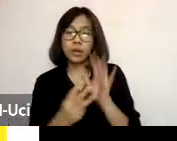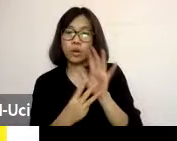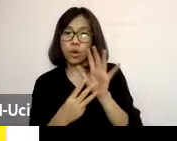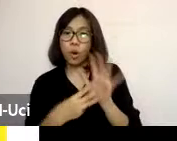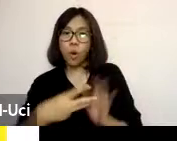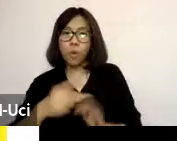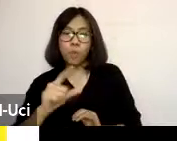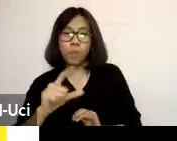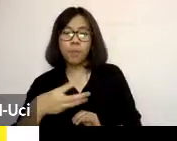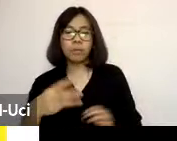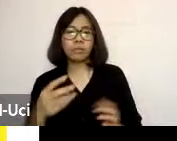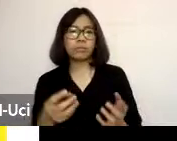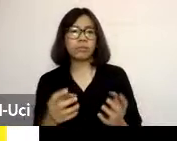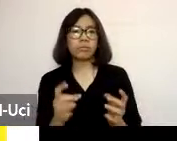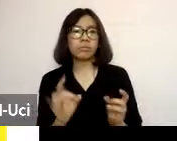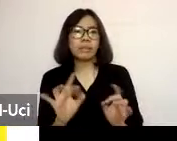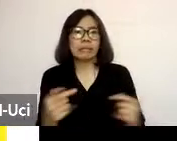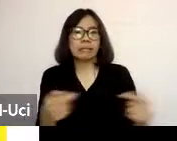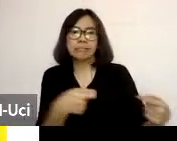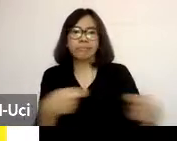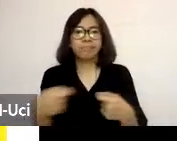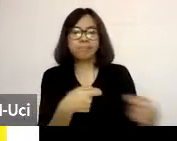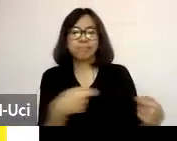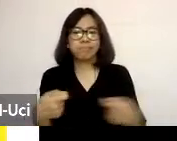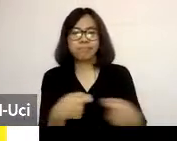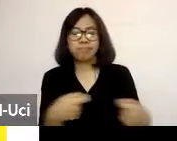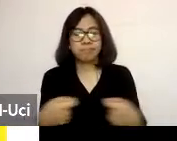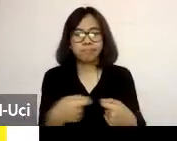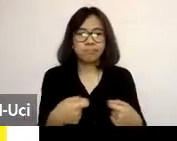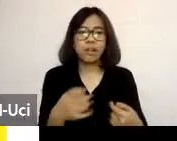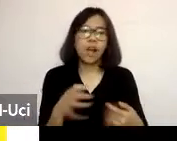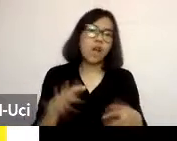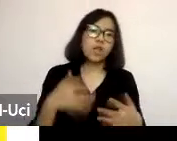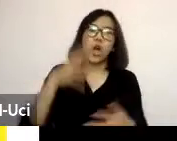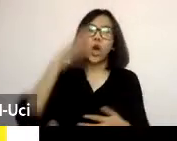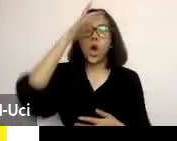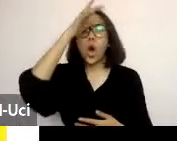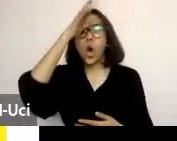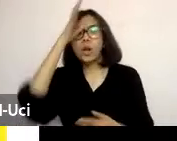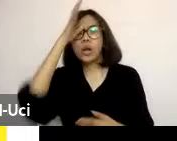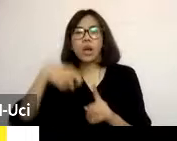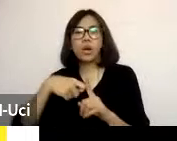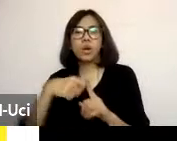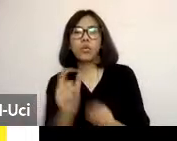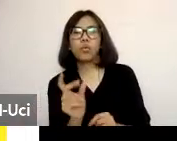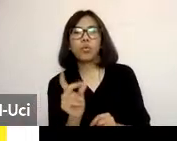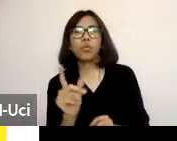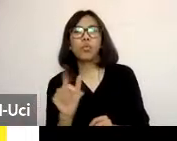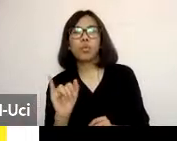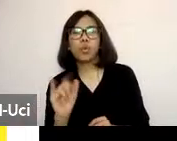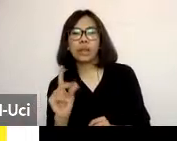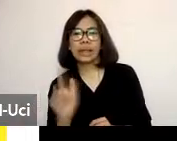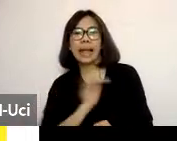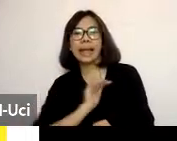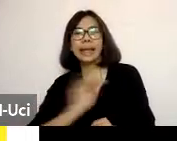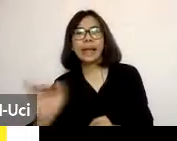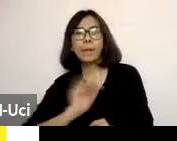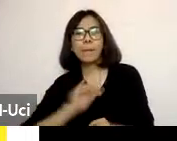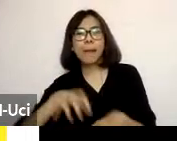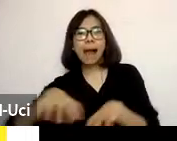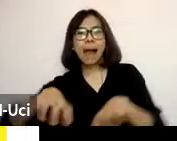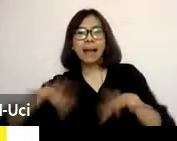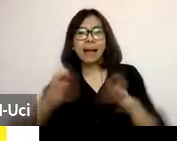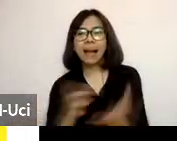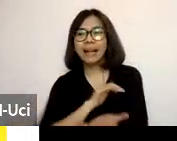digitalnya atau pedagang oleh-oleh Uril ya Islam itu Aku tidak selamat Gem ya Dia kemudian